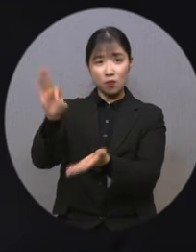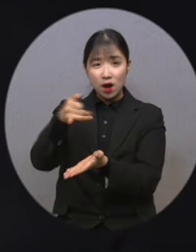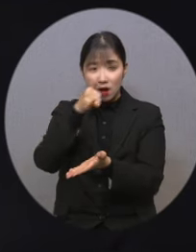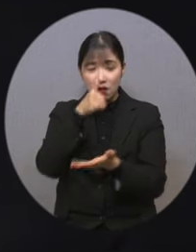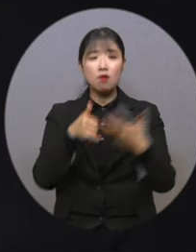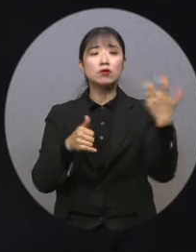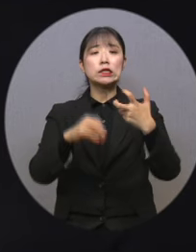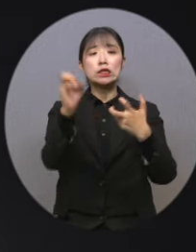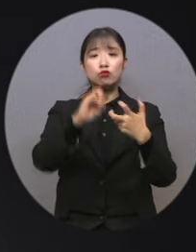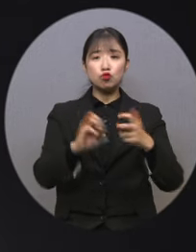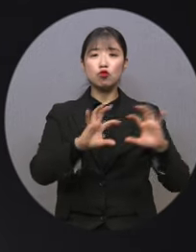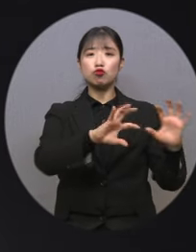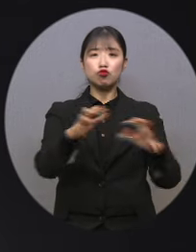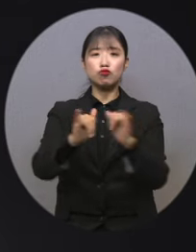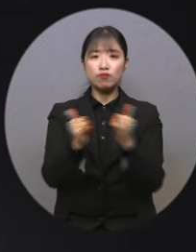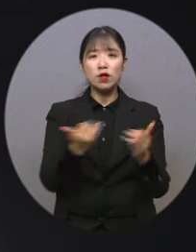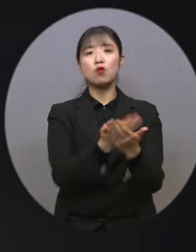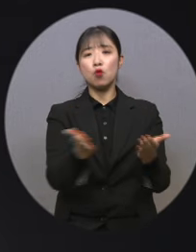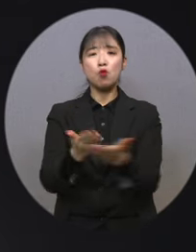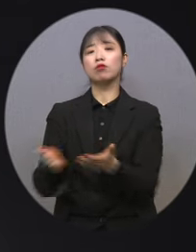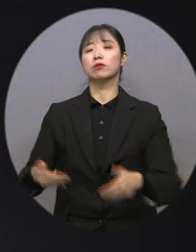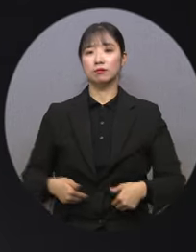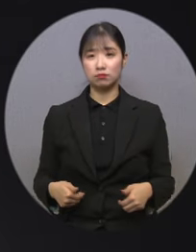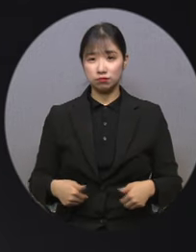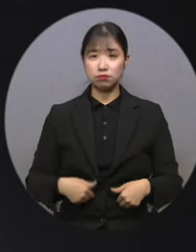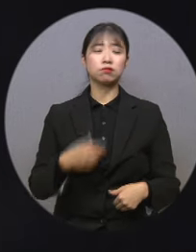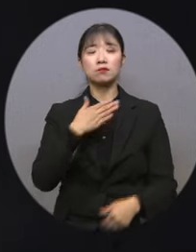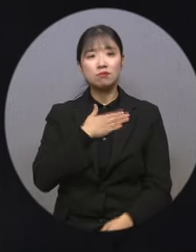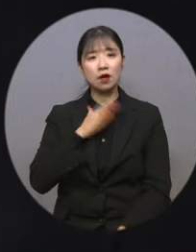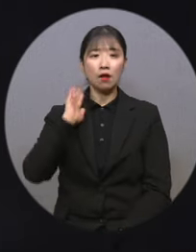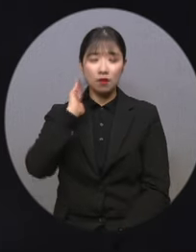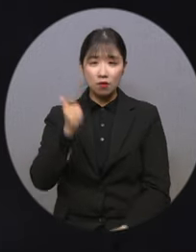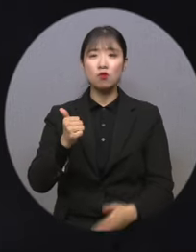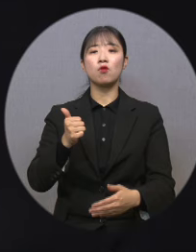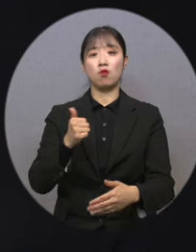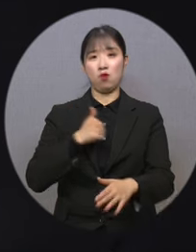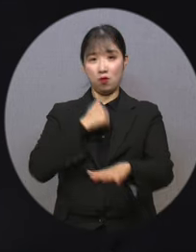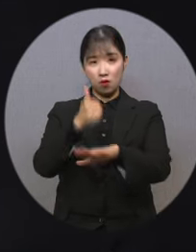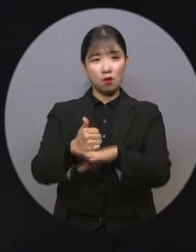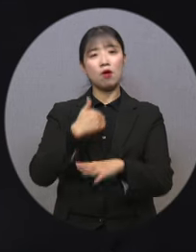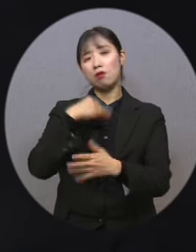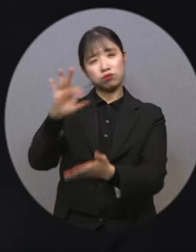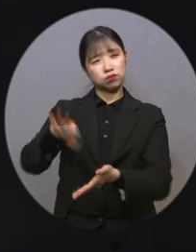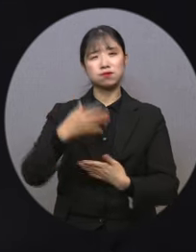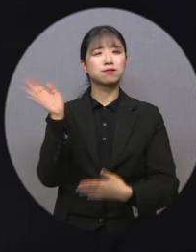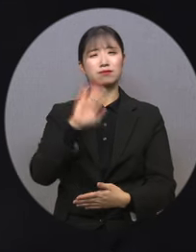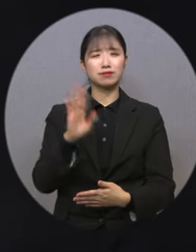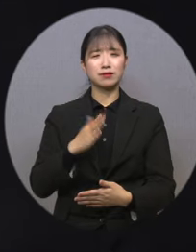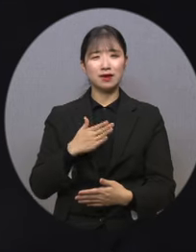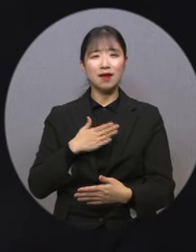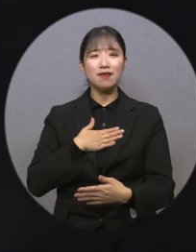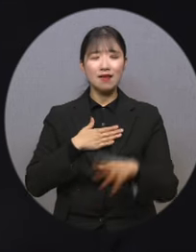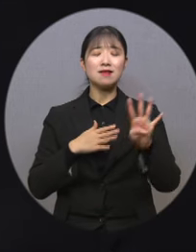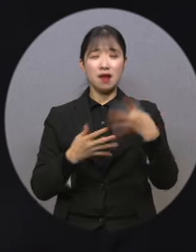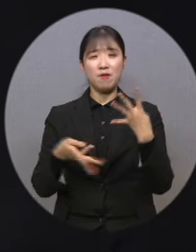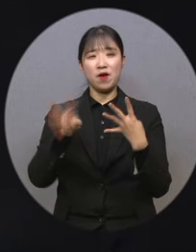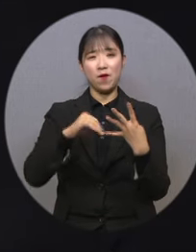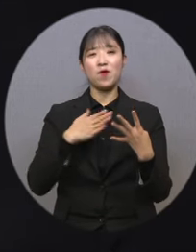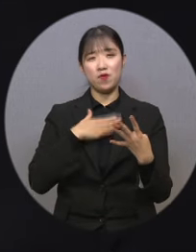국민한테 돌려주겠다는 거예요. 그래서 나는 대통령이 돼도 월급 안 받습니다. 판공비 400억 내 돈 쓸 거예요.